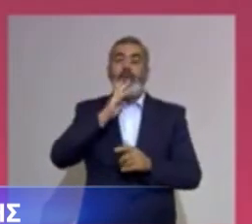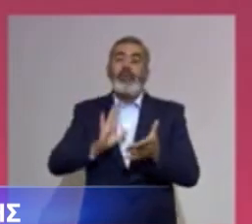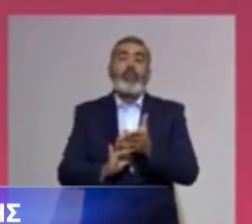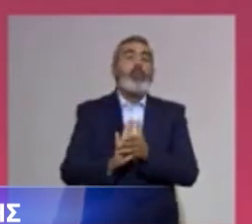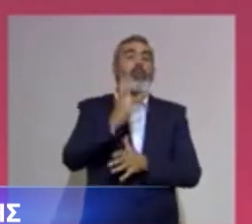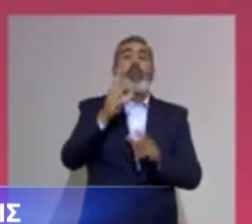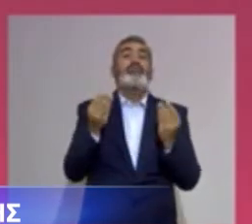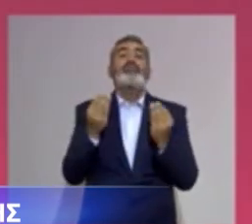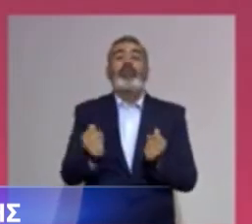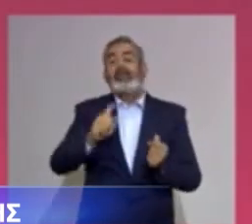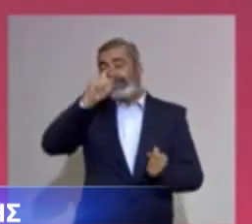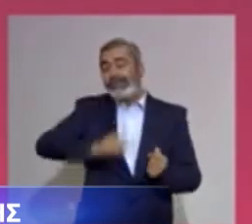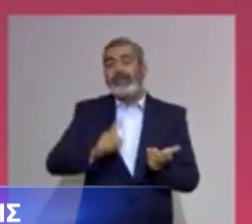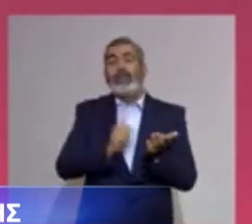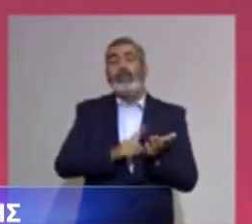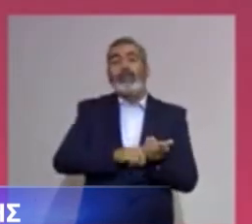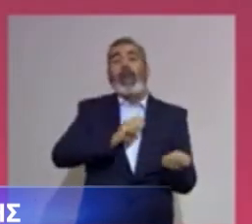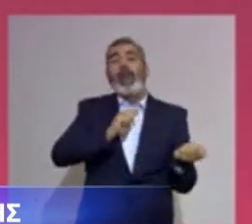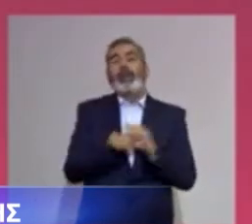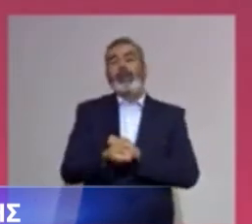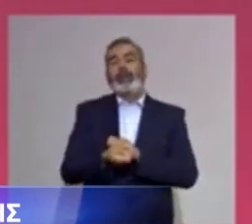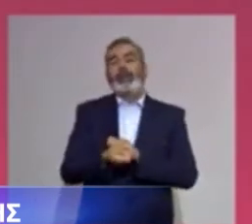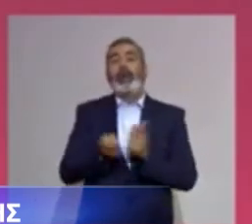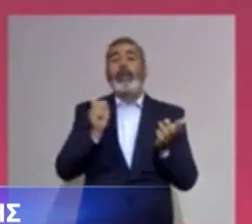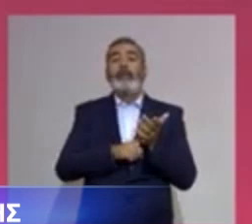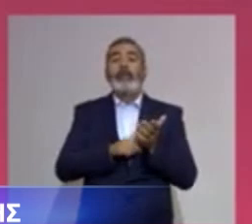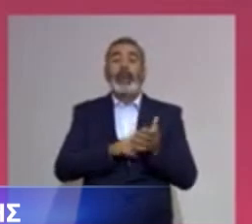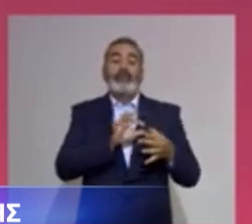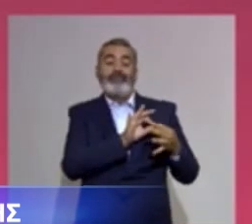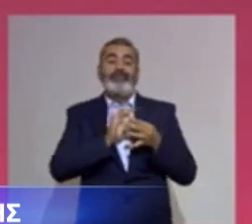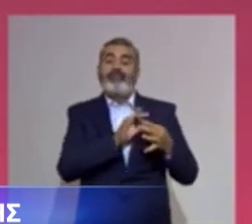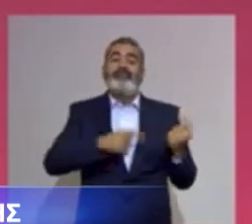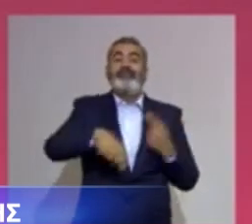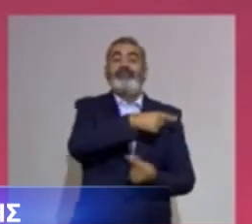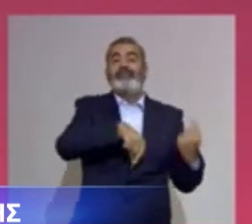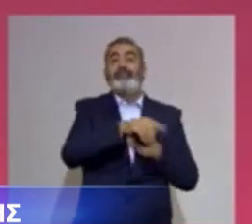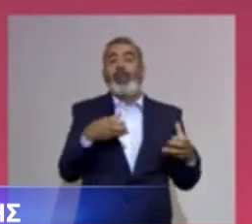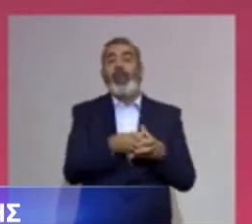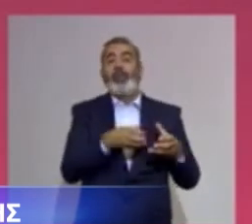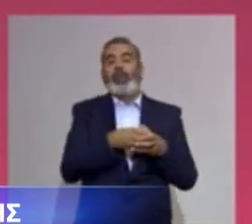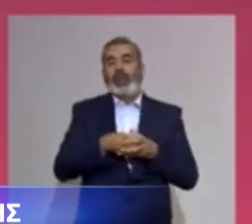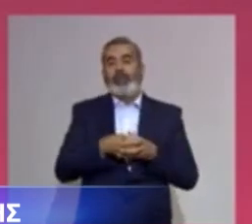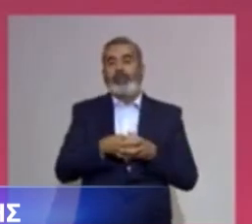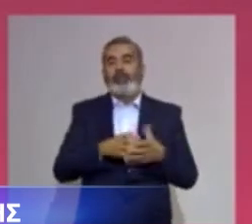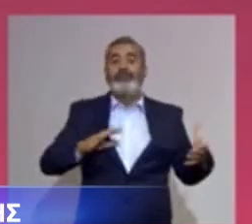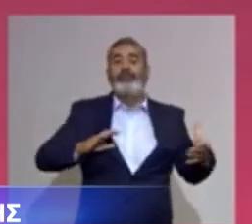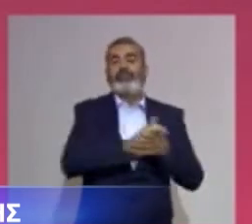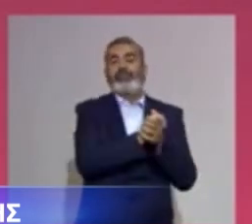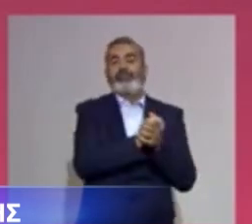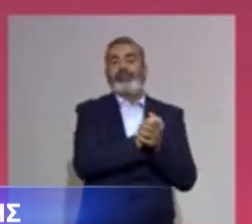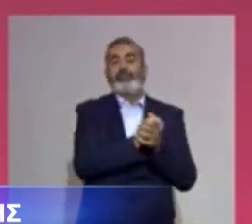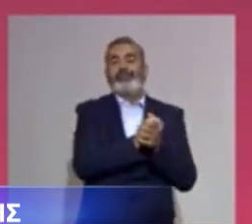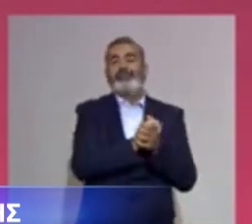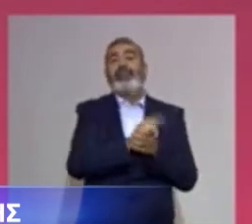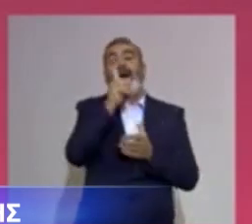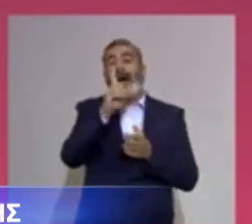προοδευτική στροφή. Με προοδευτική εκλογική συνεργασία, με μια μεγάλη και ισχυρή συστράτευση, προϋπόθεση